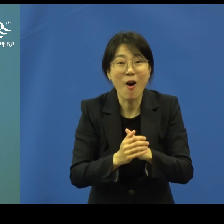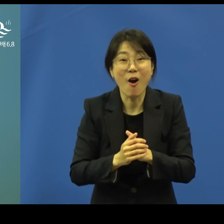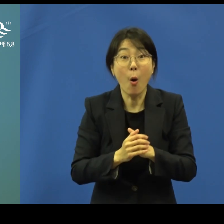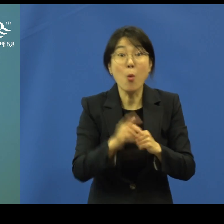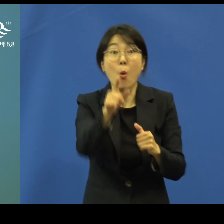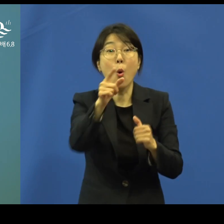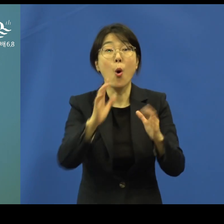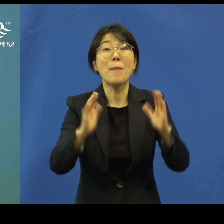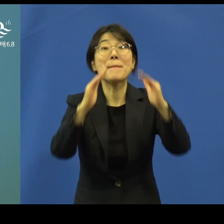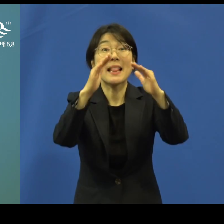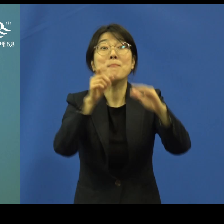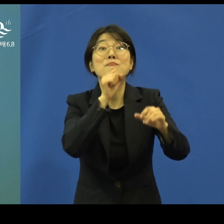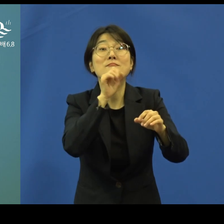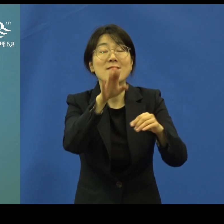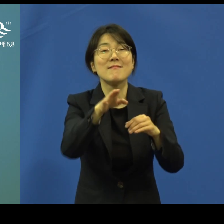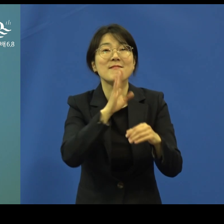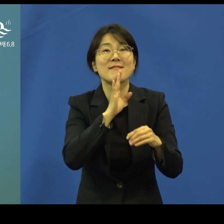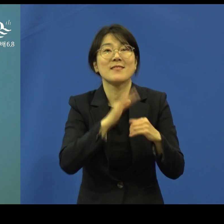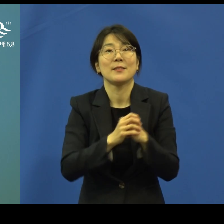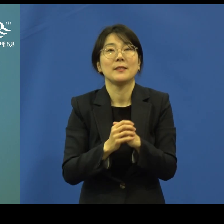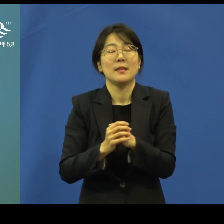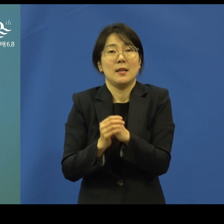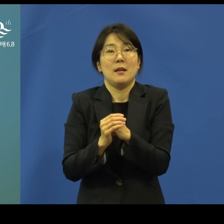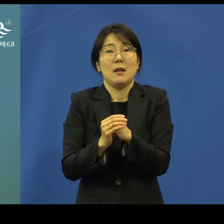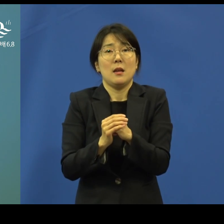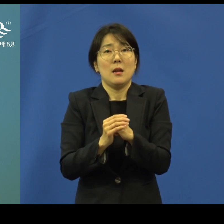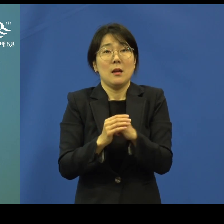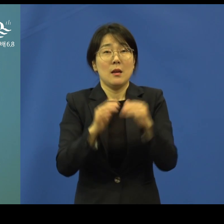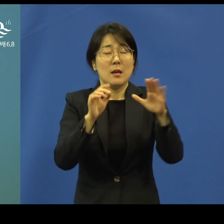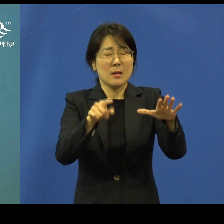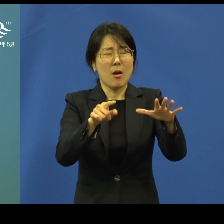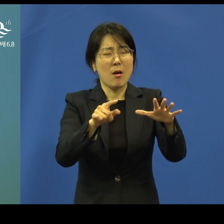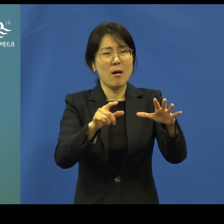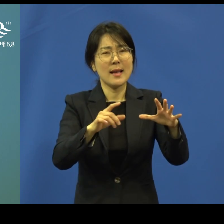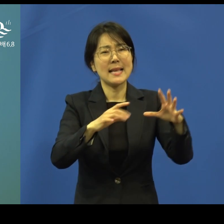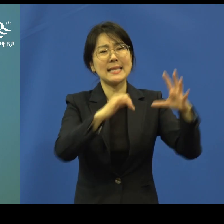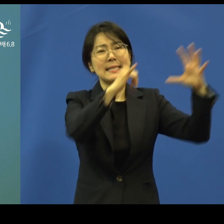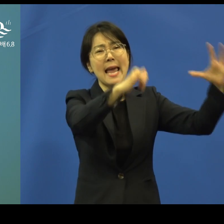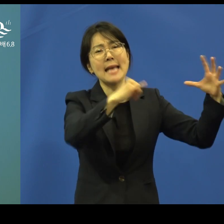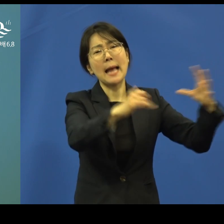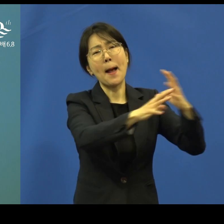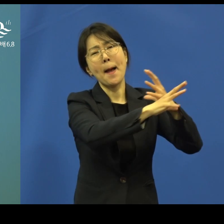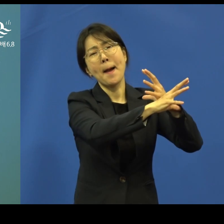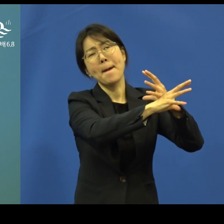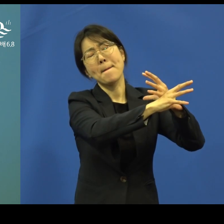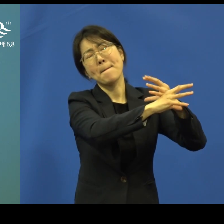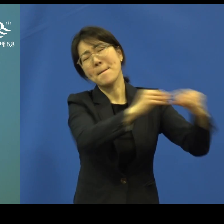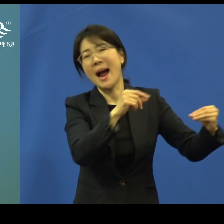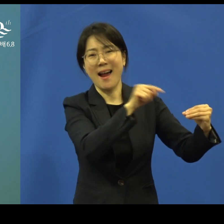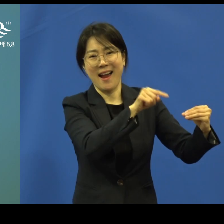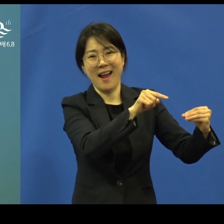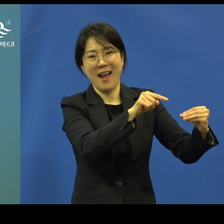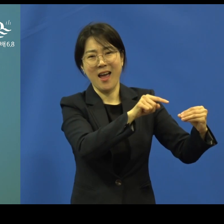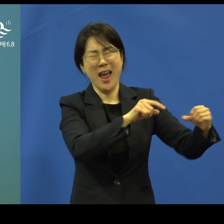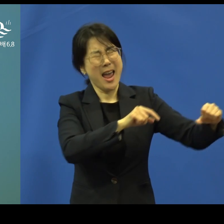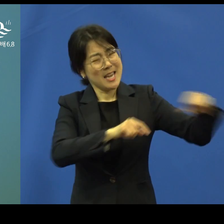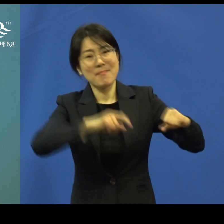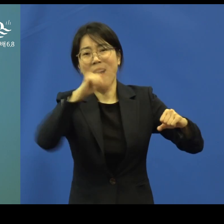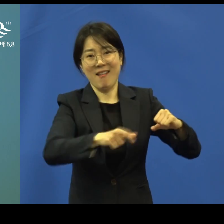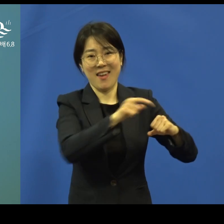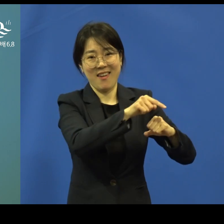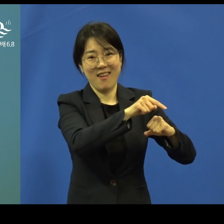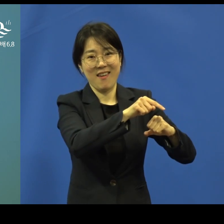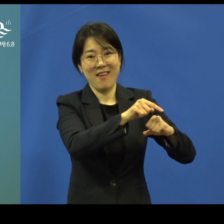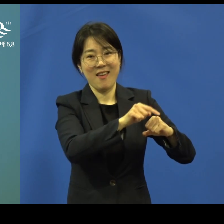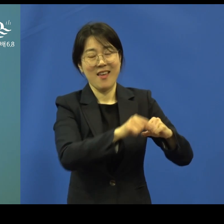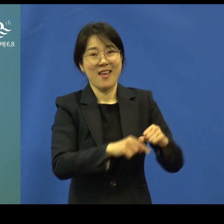말로 요한계시록 계속 나와요. 세속 도시를 상징하는 게 이 바벨론이라고 하는.